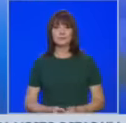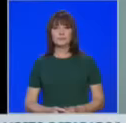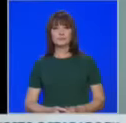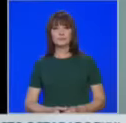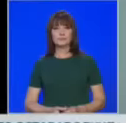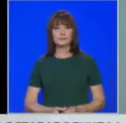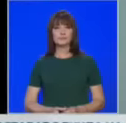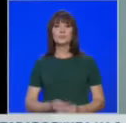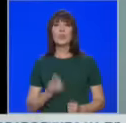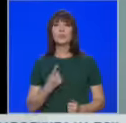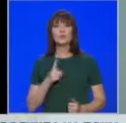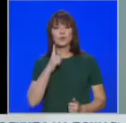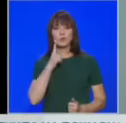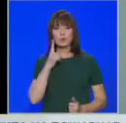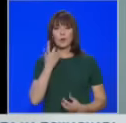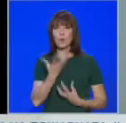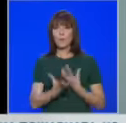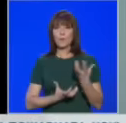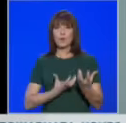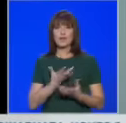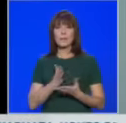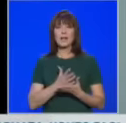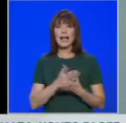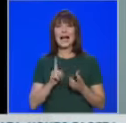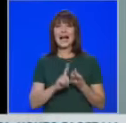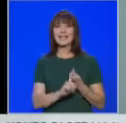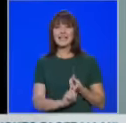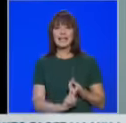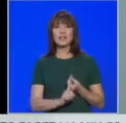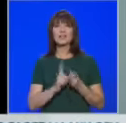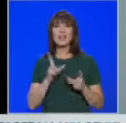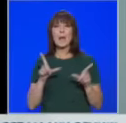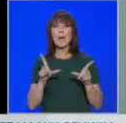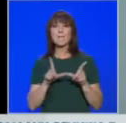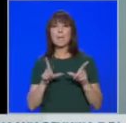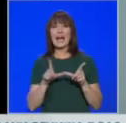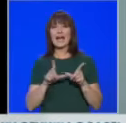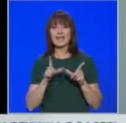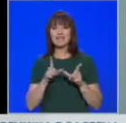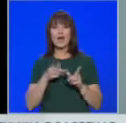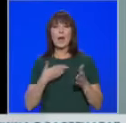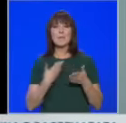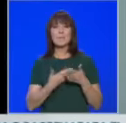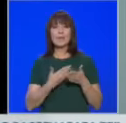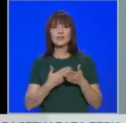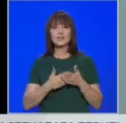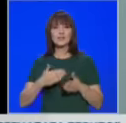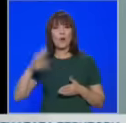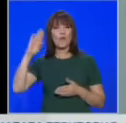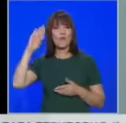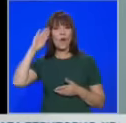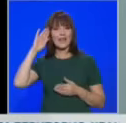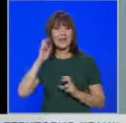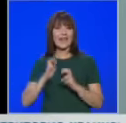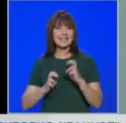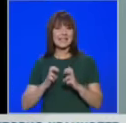шах. Другото от деня. Пожар между Казанлък и Мъглиш в близост до складовете на военния завод Арсенал. Към този момент